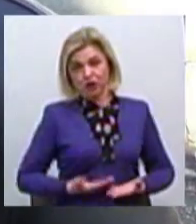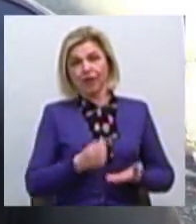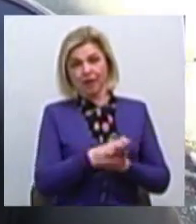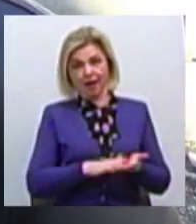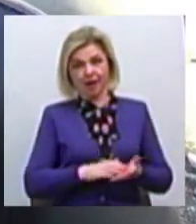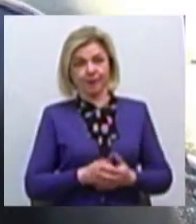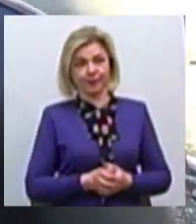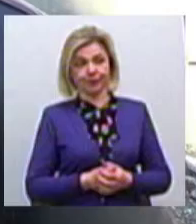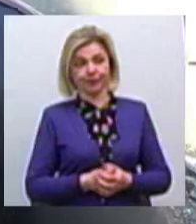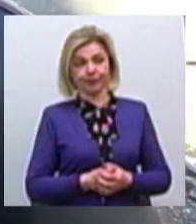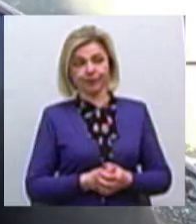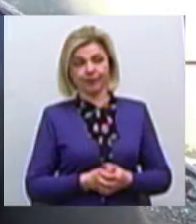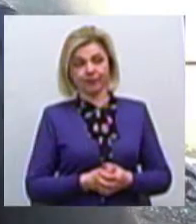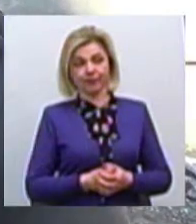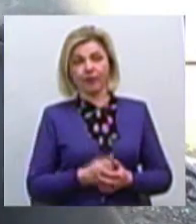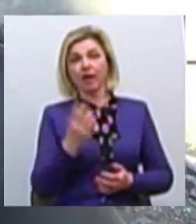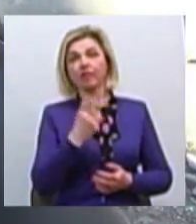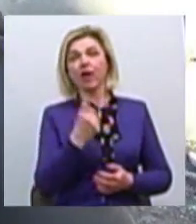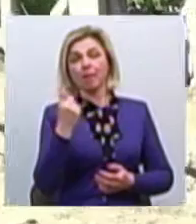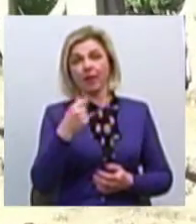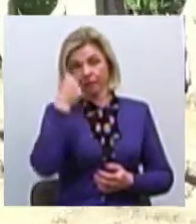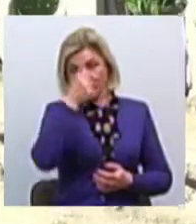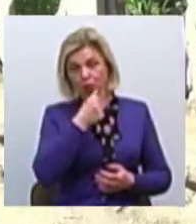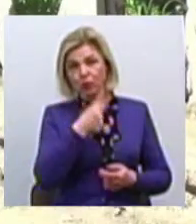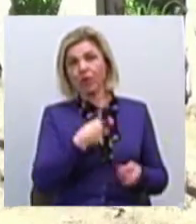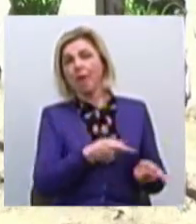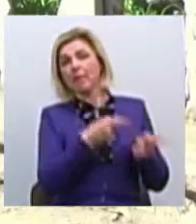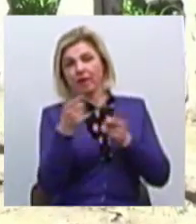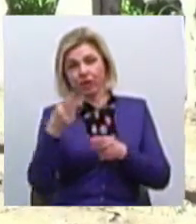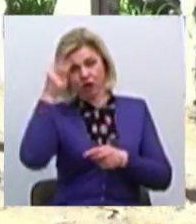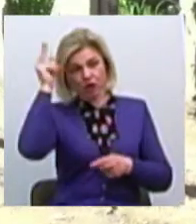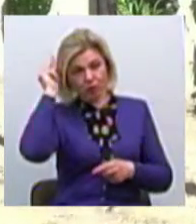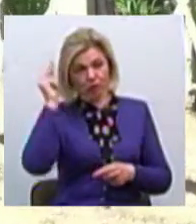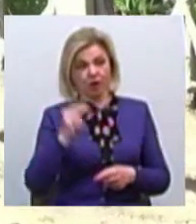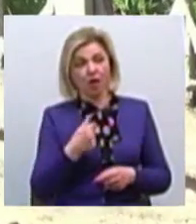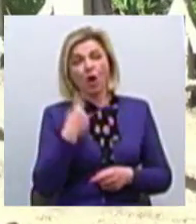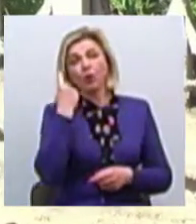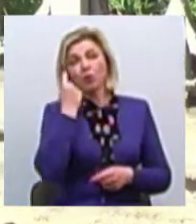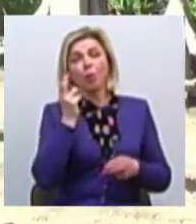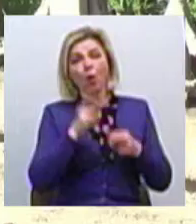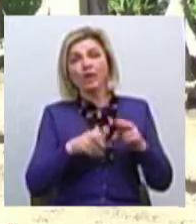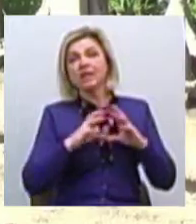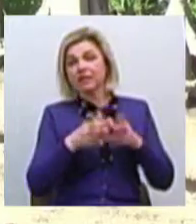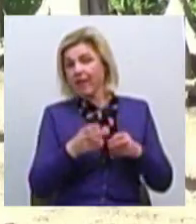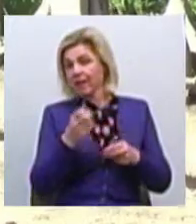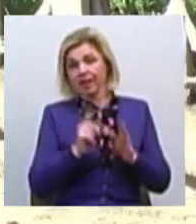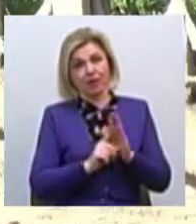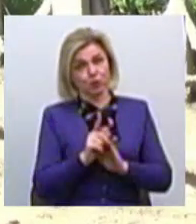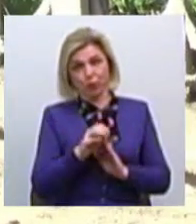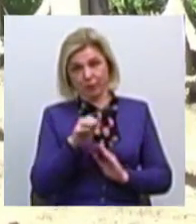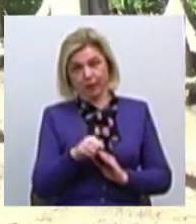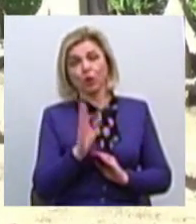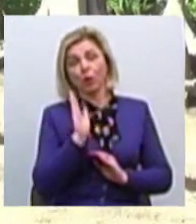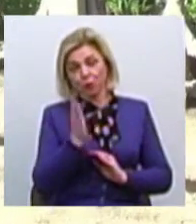Ну, скорее же, десь в 21-му році приїду в Чехию. Я думаю, что конец света не наступит. Будем жить дальше.